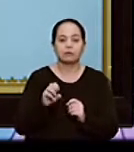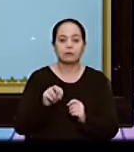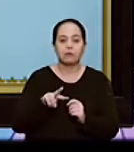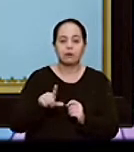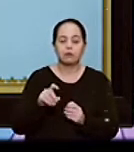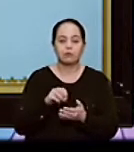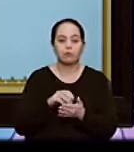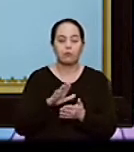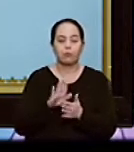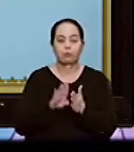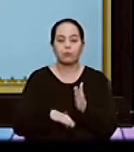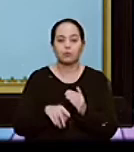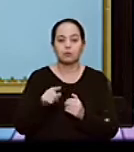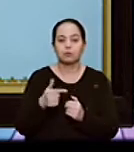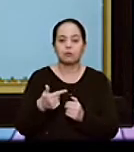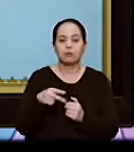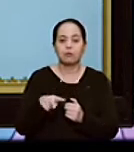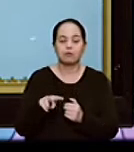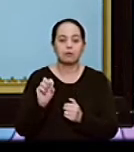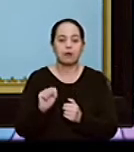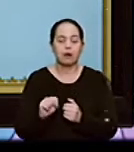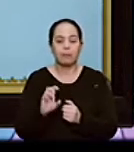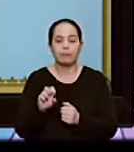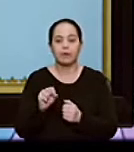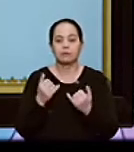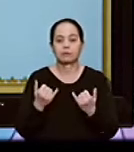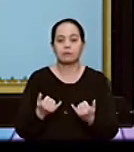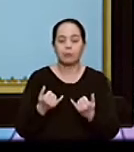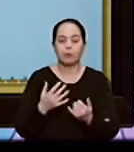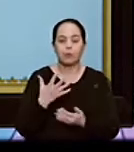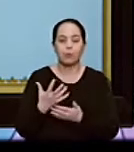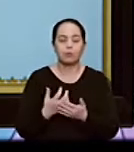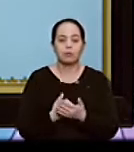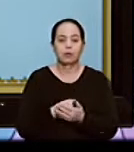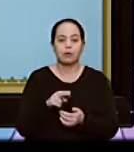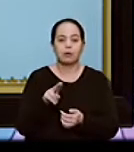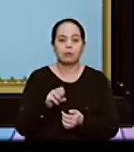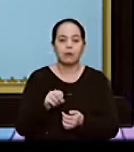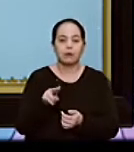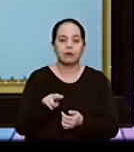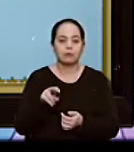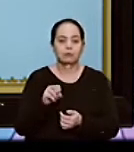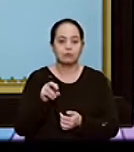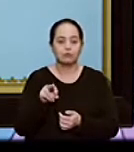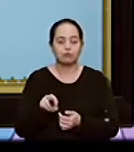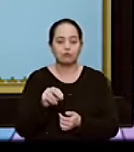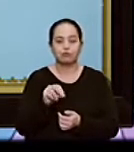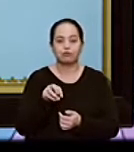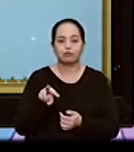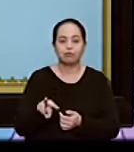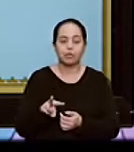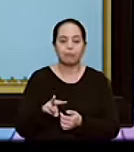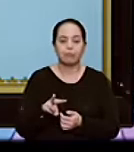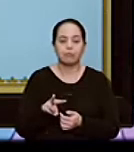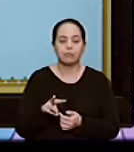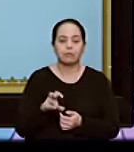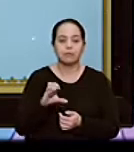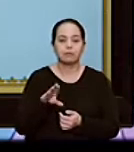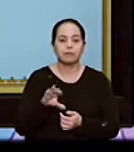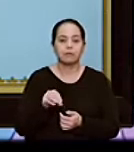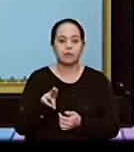«даль». Вставляем безударную гласную «а». А теперь определяем падеж. Чем?